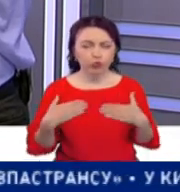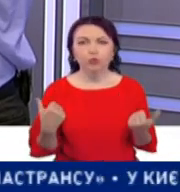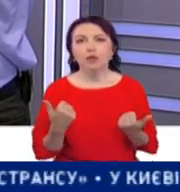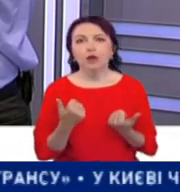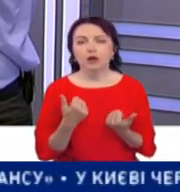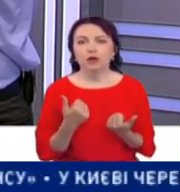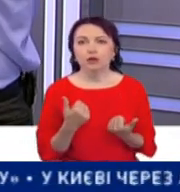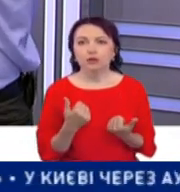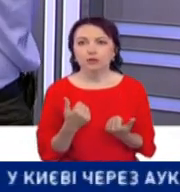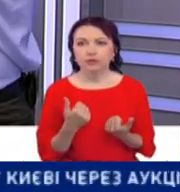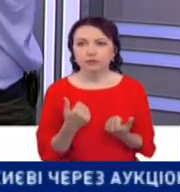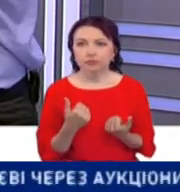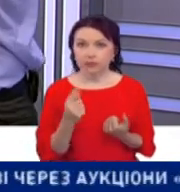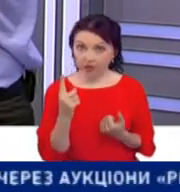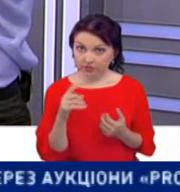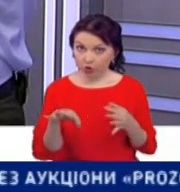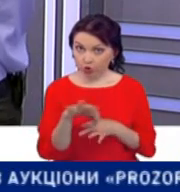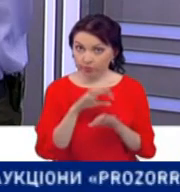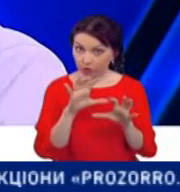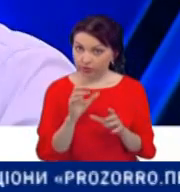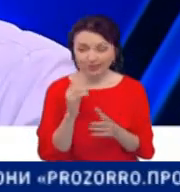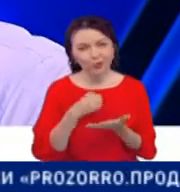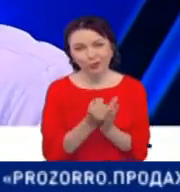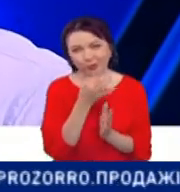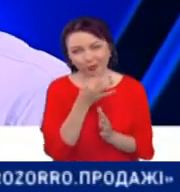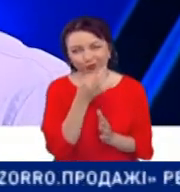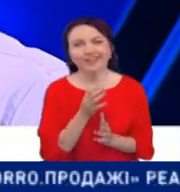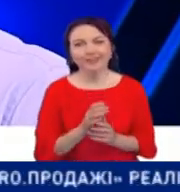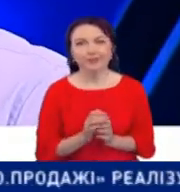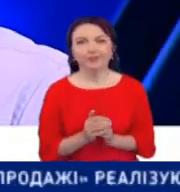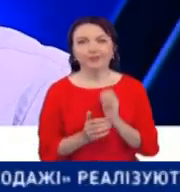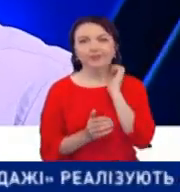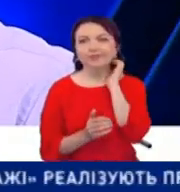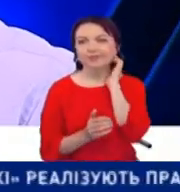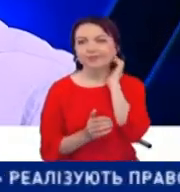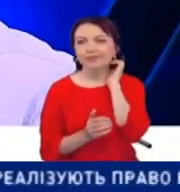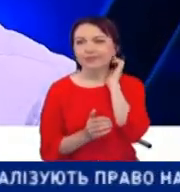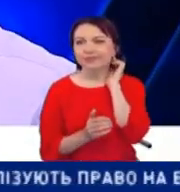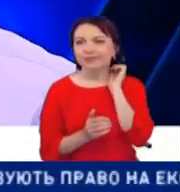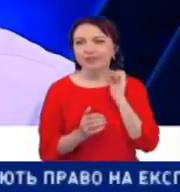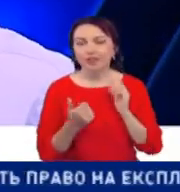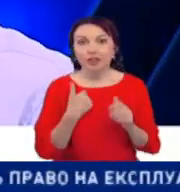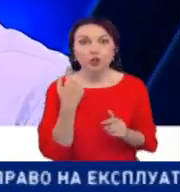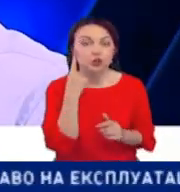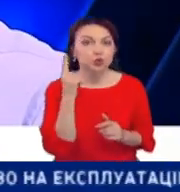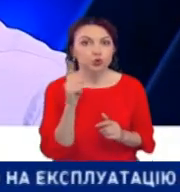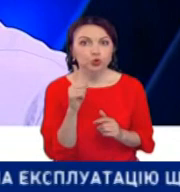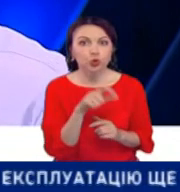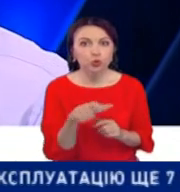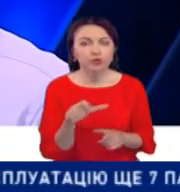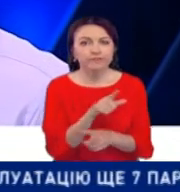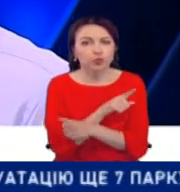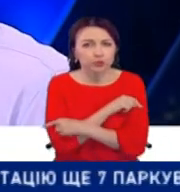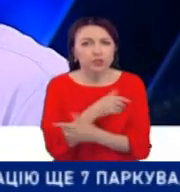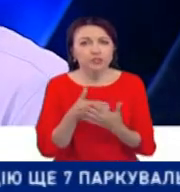те, що... Законопроект? Ще ж не прийнято. Він ще не закон. Це пець. Коли я чую, що люди втомились від